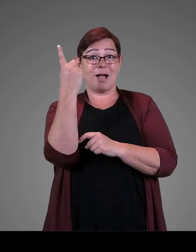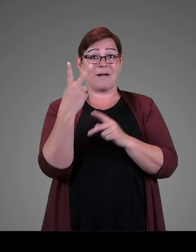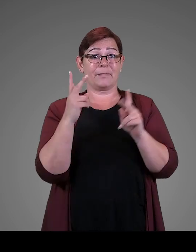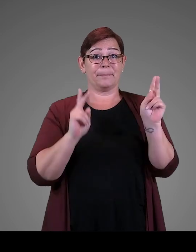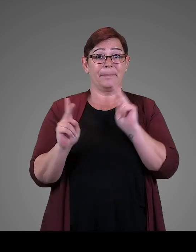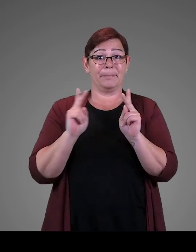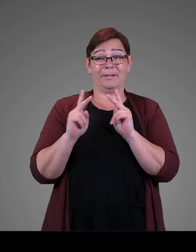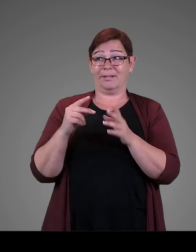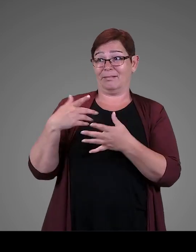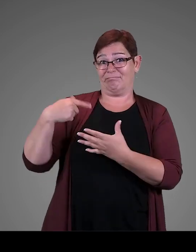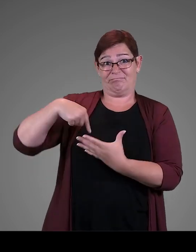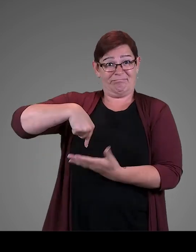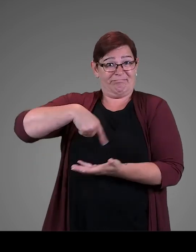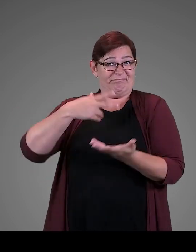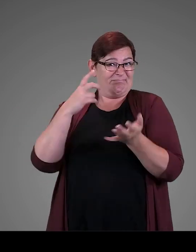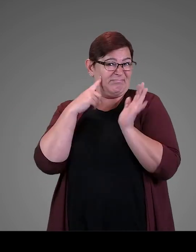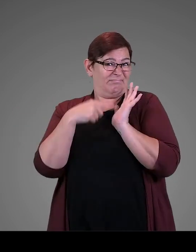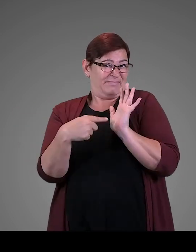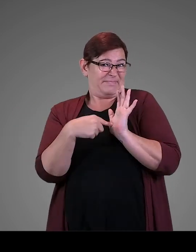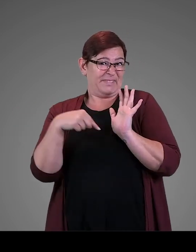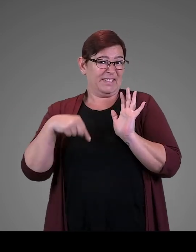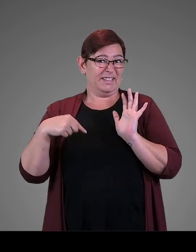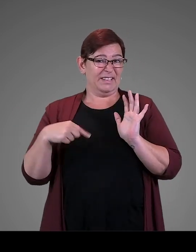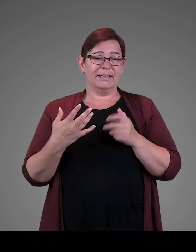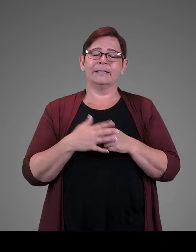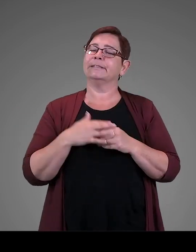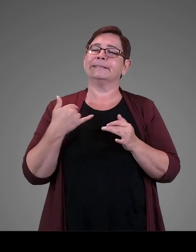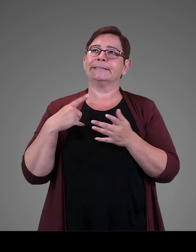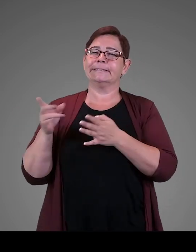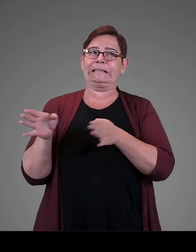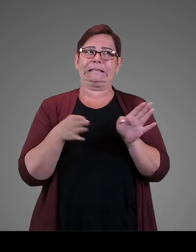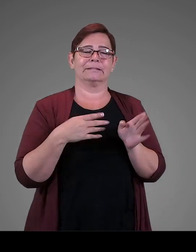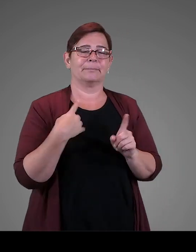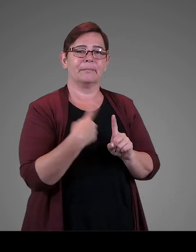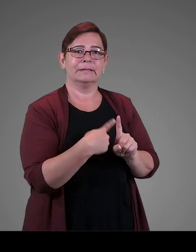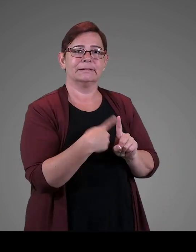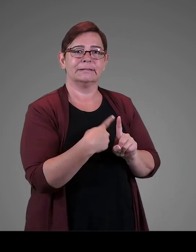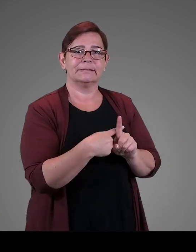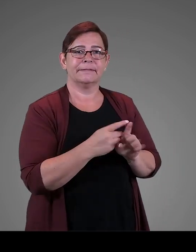Mais je devrais revenir à quelque chose de positif, oui.